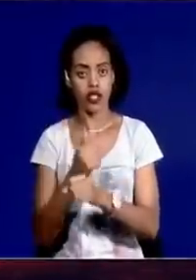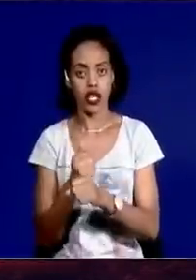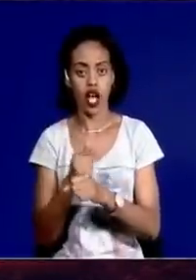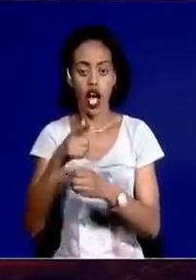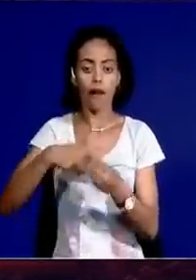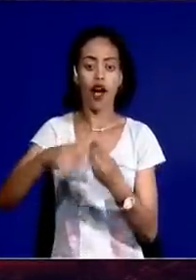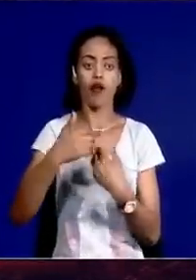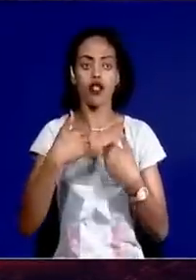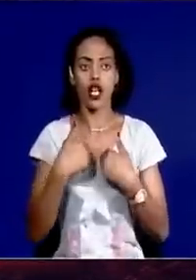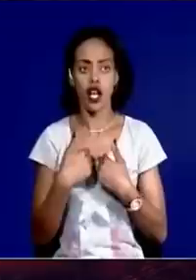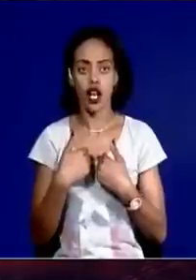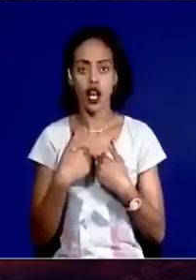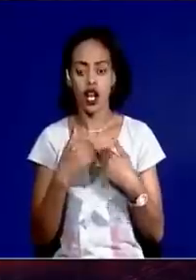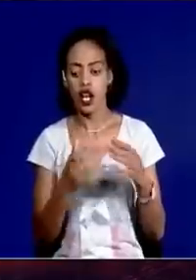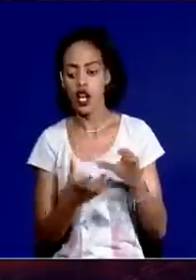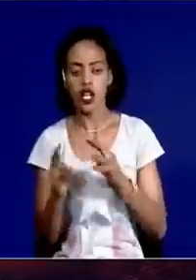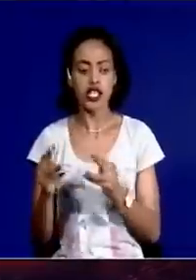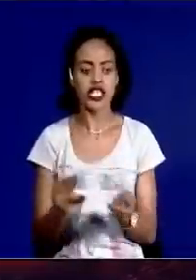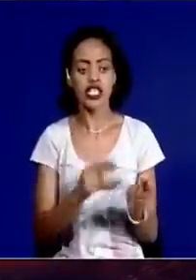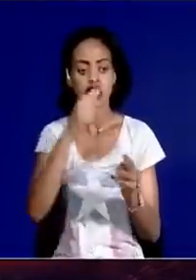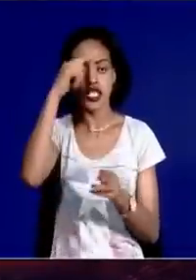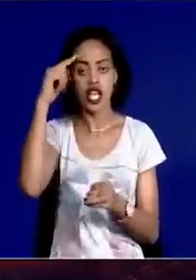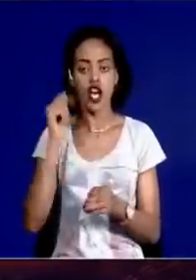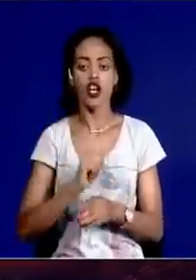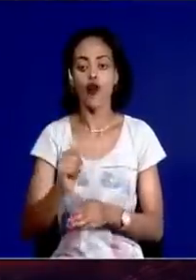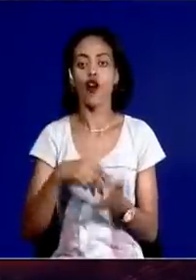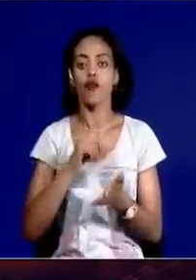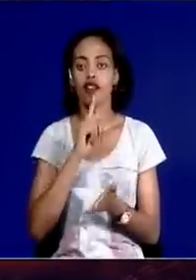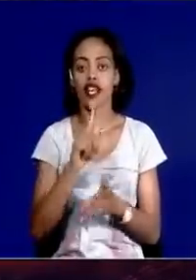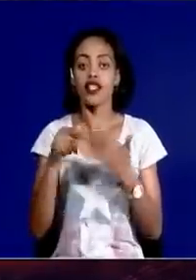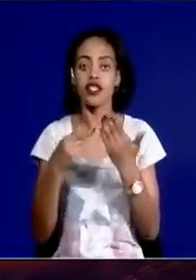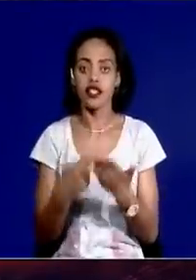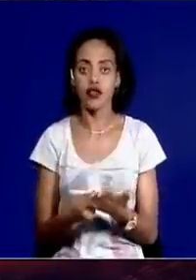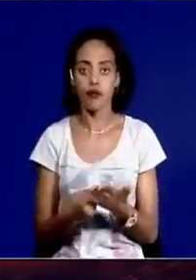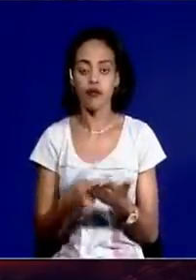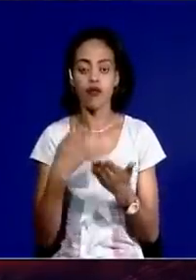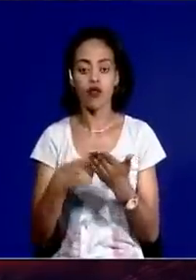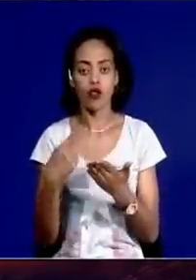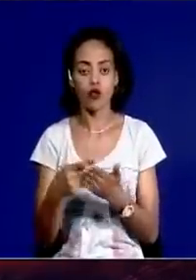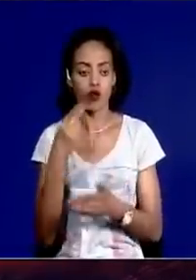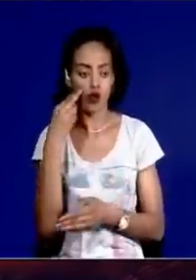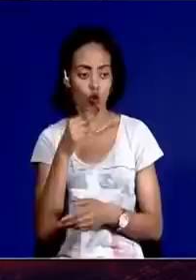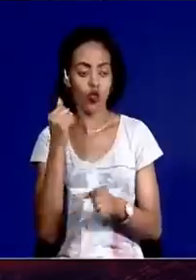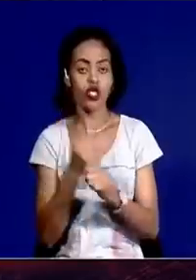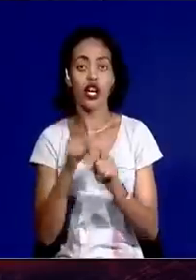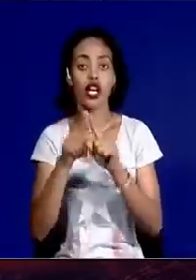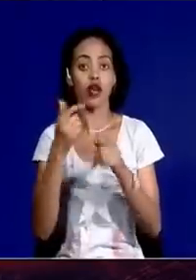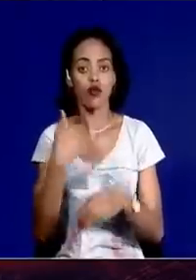ከባቢኡ ዘላ ኣስፋልት ፅርግያ ናቱ ማለት እያ ስለዚ እዙይ ርዩ ክሰርሕ ከም